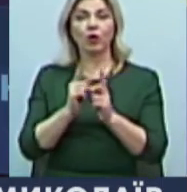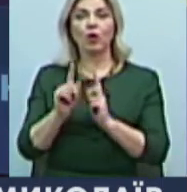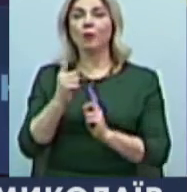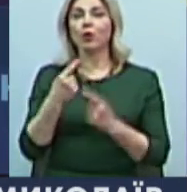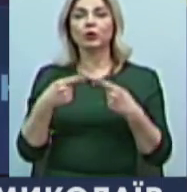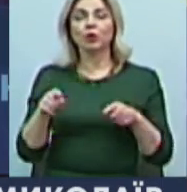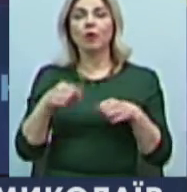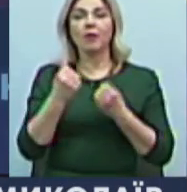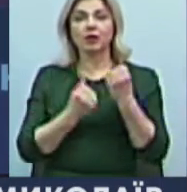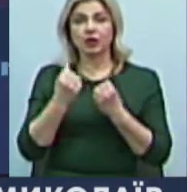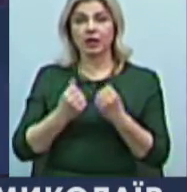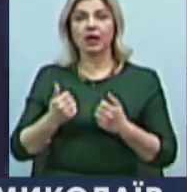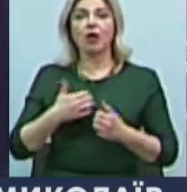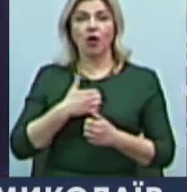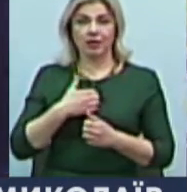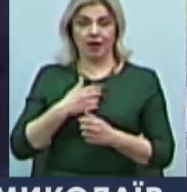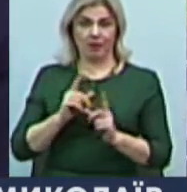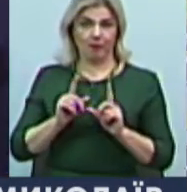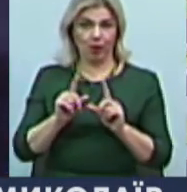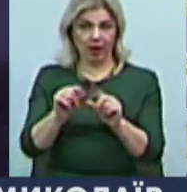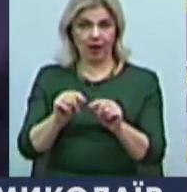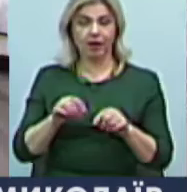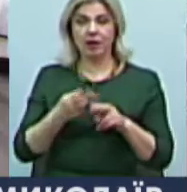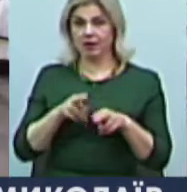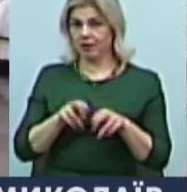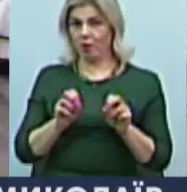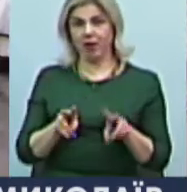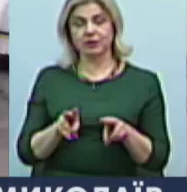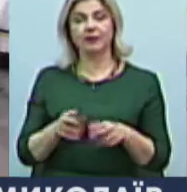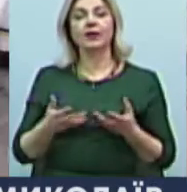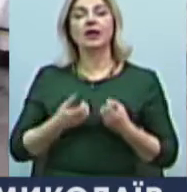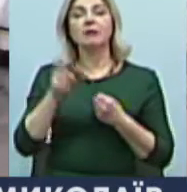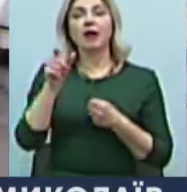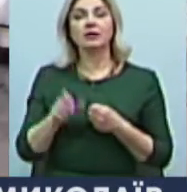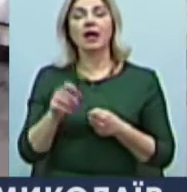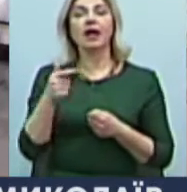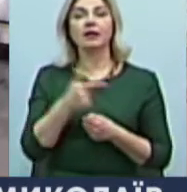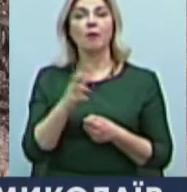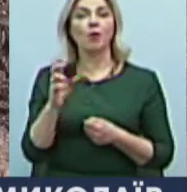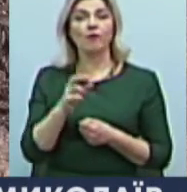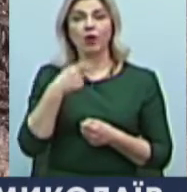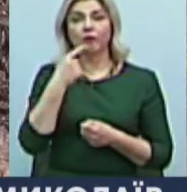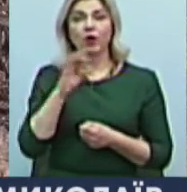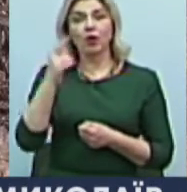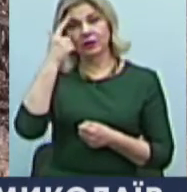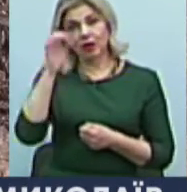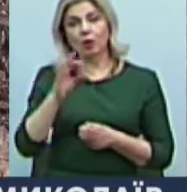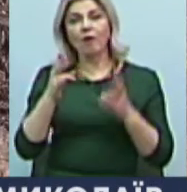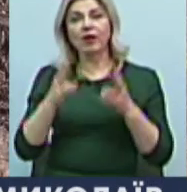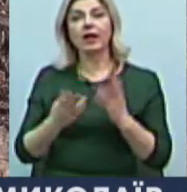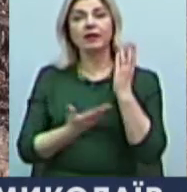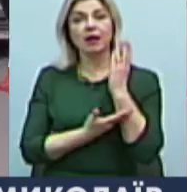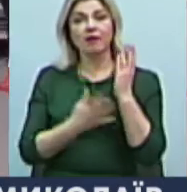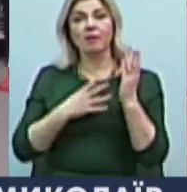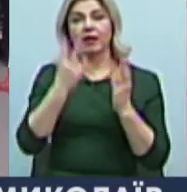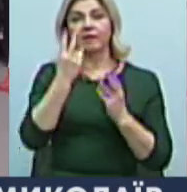транспортні засоби намагаються проїхати. Це опасно вообще. Рятувальник Геннадій Поховий говорить, сигнал про аварійне дерево надійшло